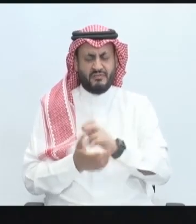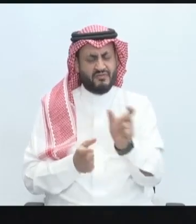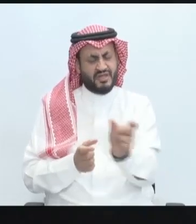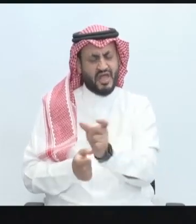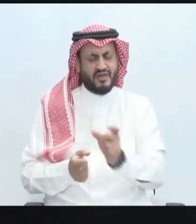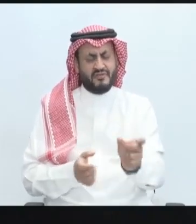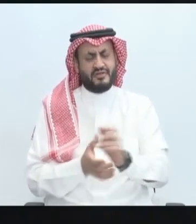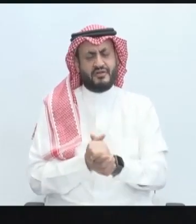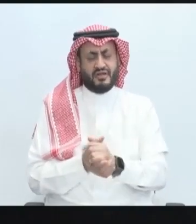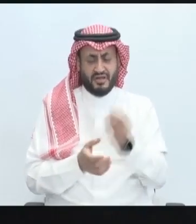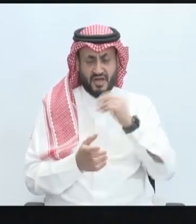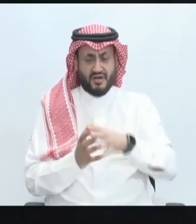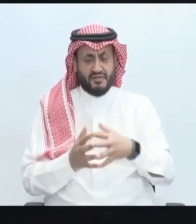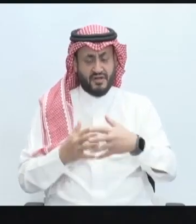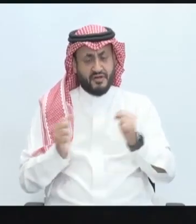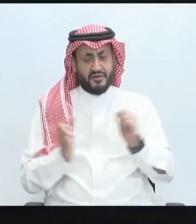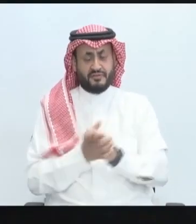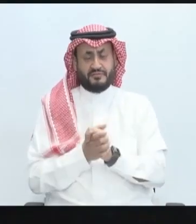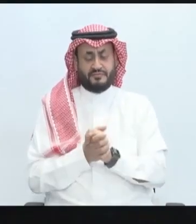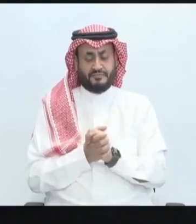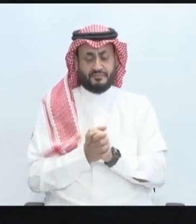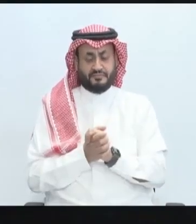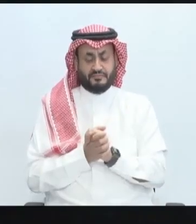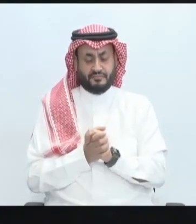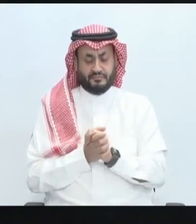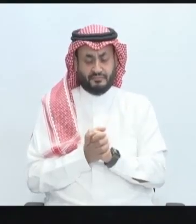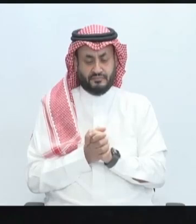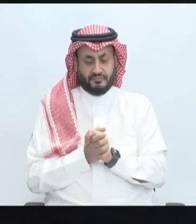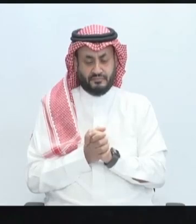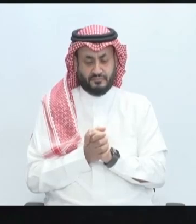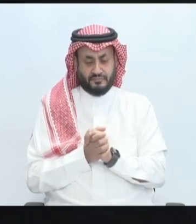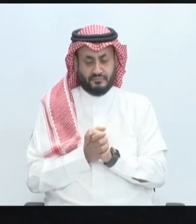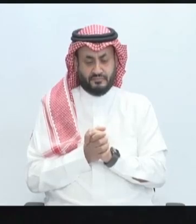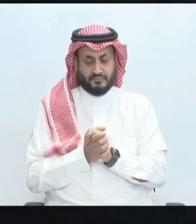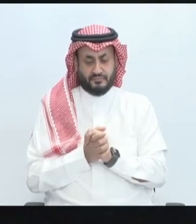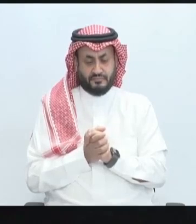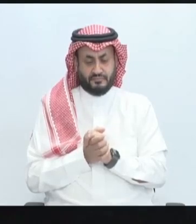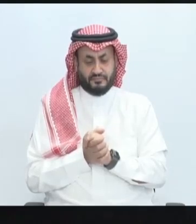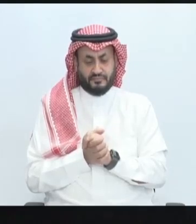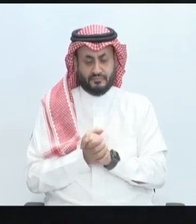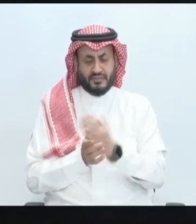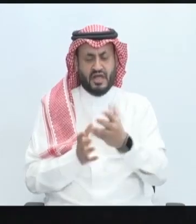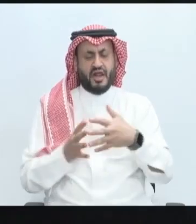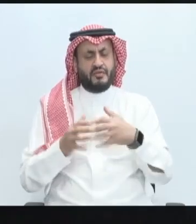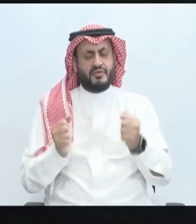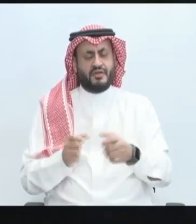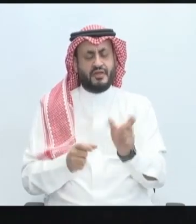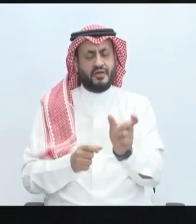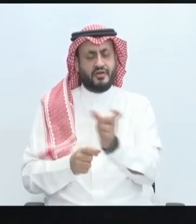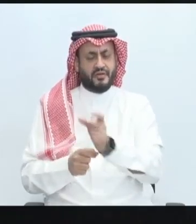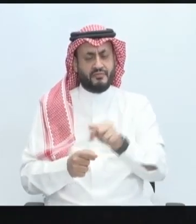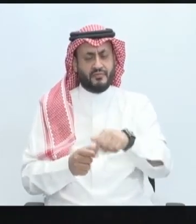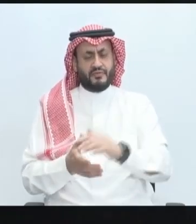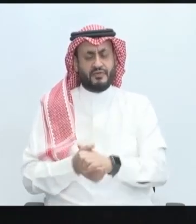هر لديه بعض الاشكاليات في معرفه بعض الكلمات التي جاءت في هذه الايات وهنا سنبين بعض الكلمات